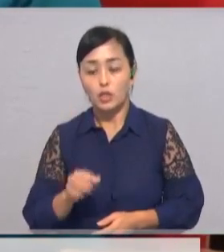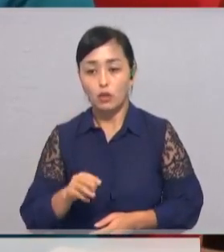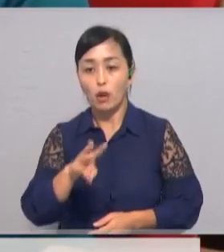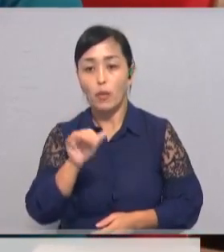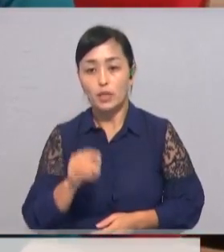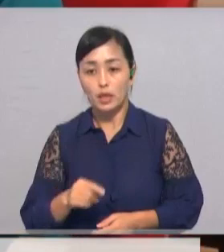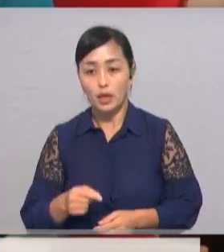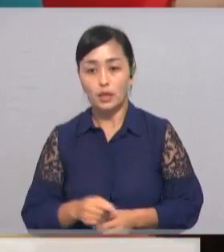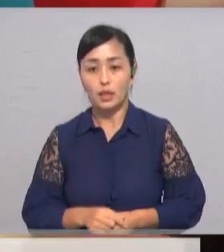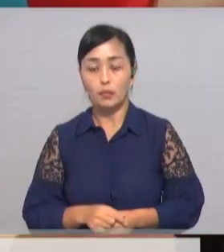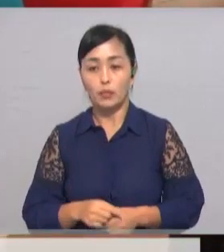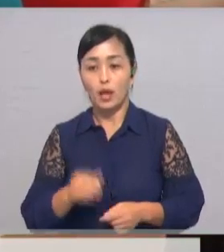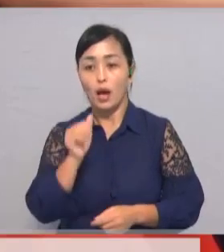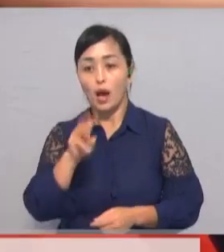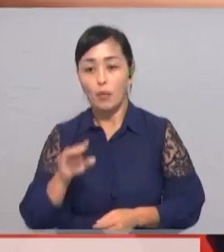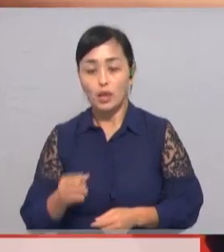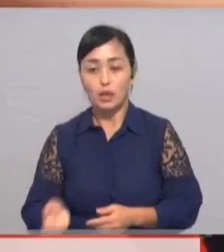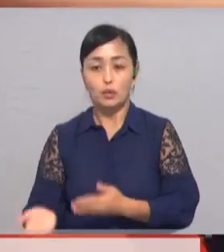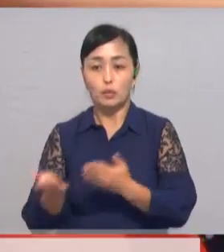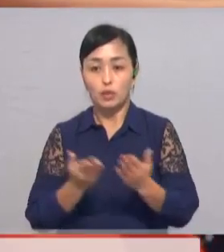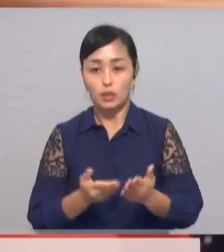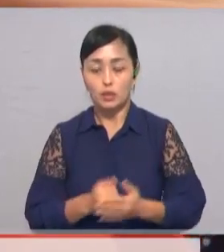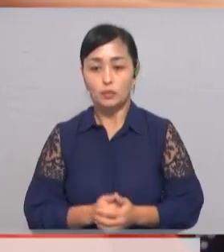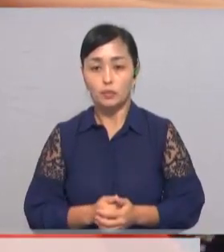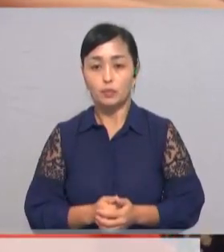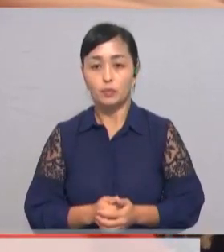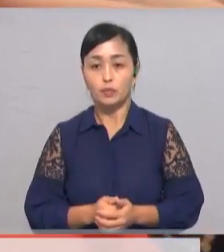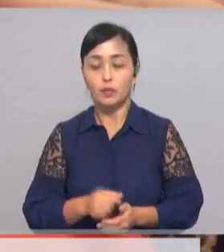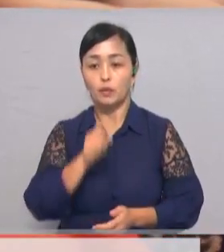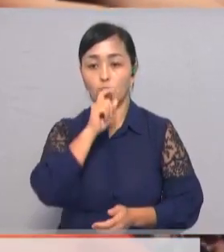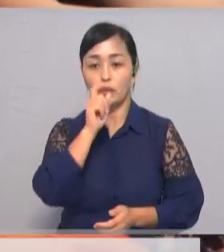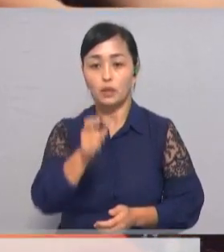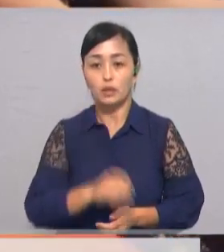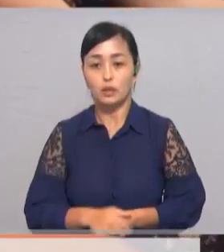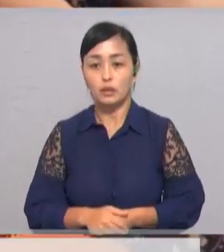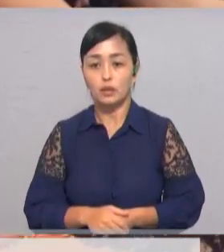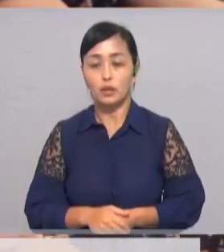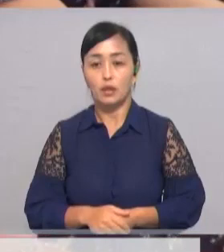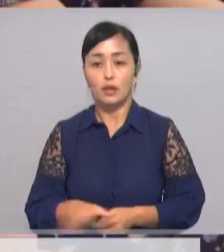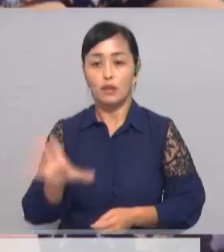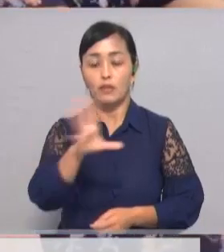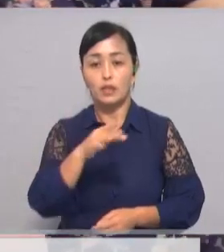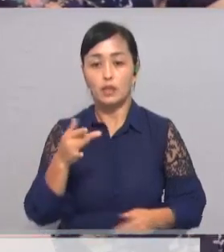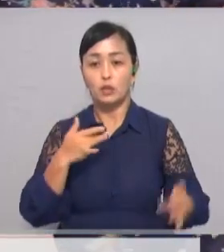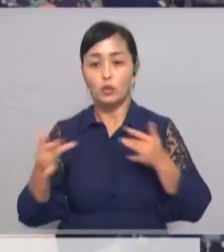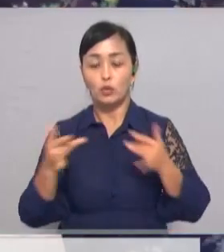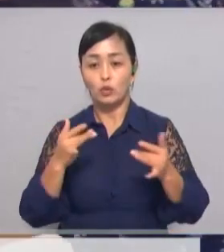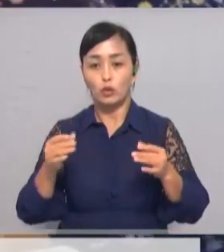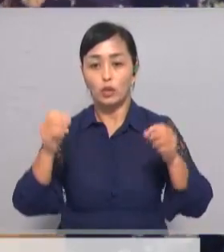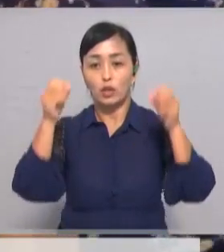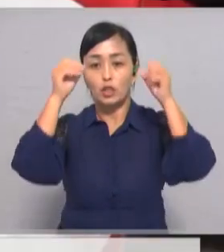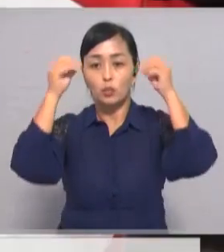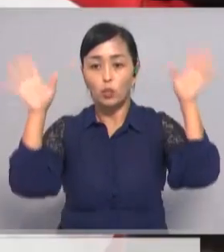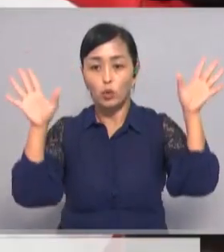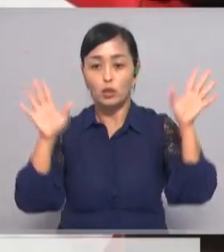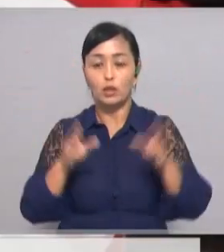туркестанского областного филиала партия манат благодарственными письмами областного отраслевого профсоюза работников культуры спорта информации